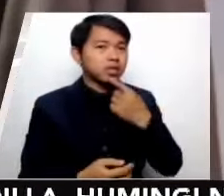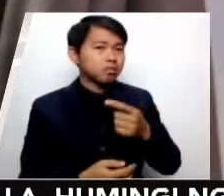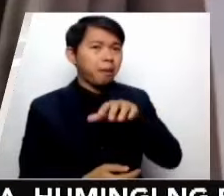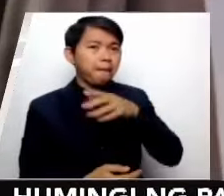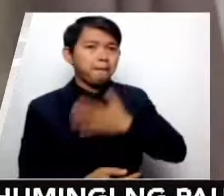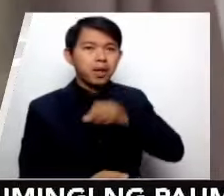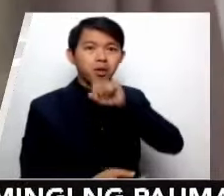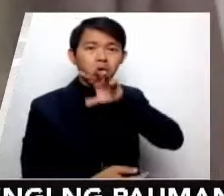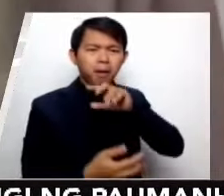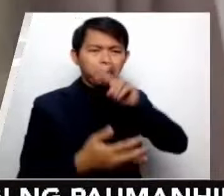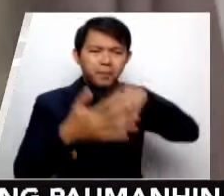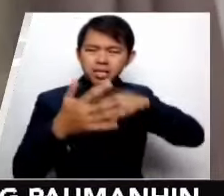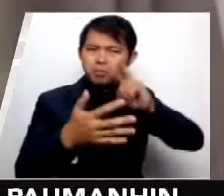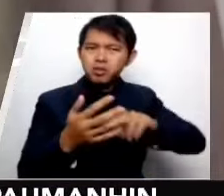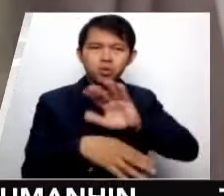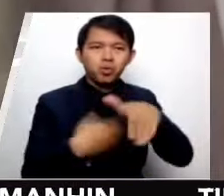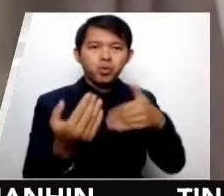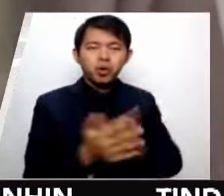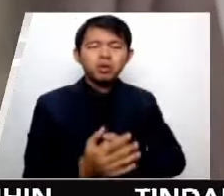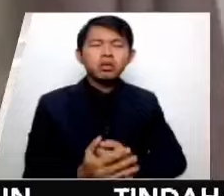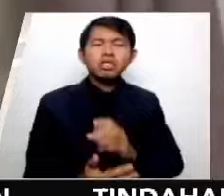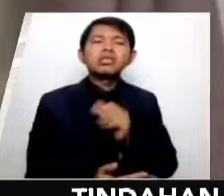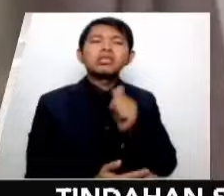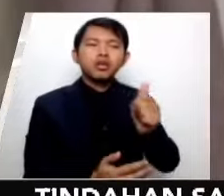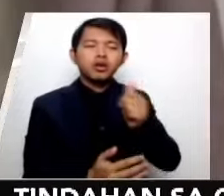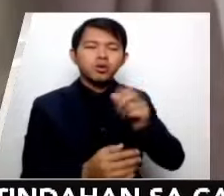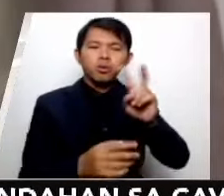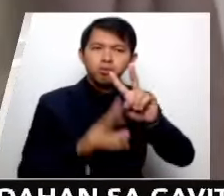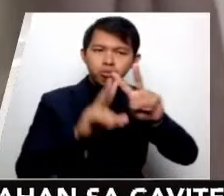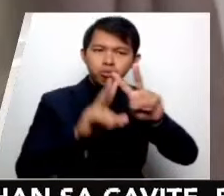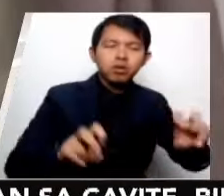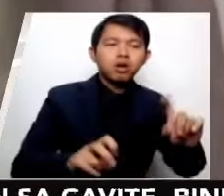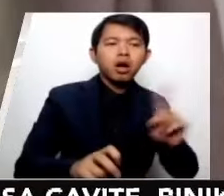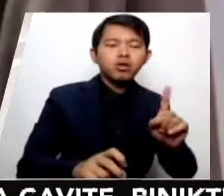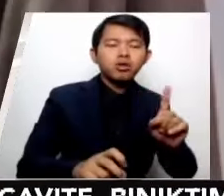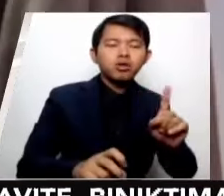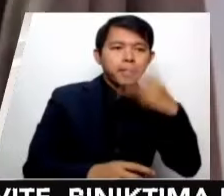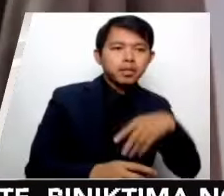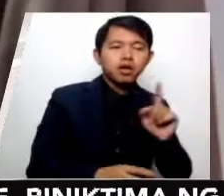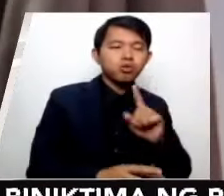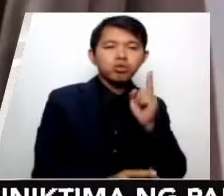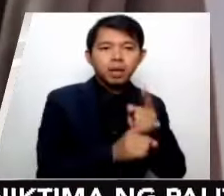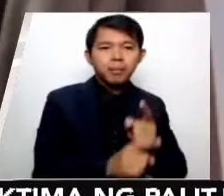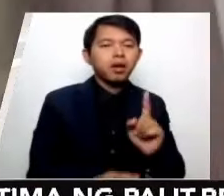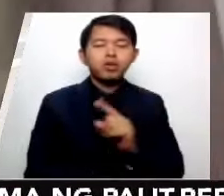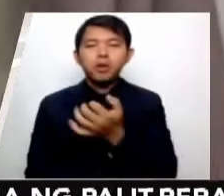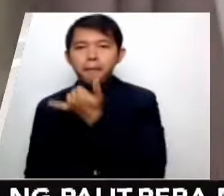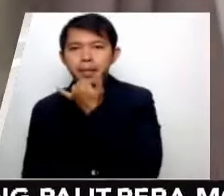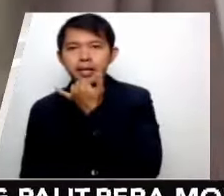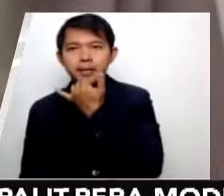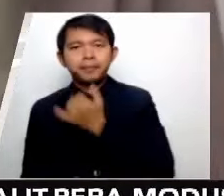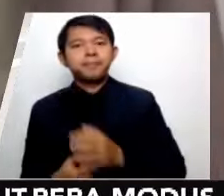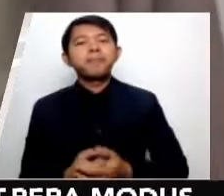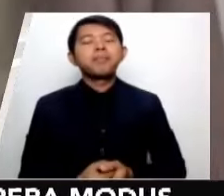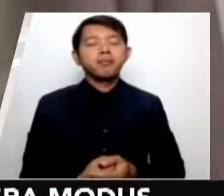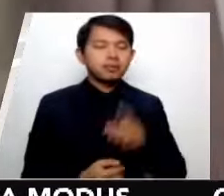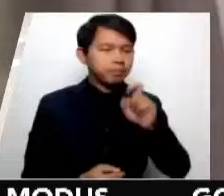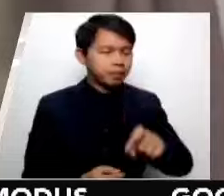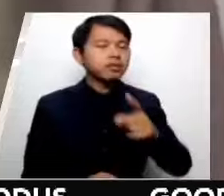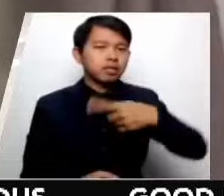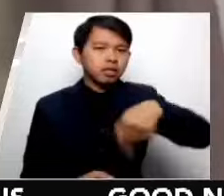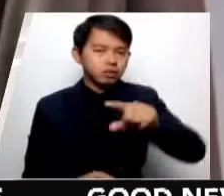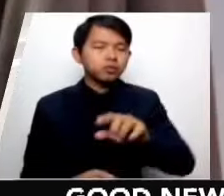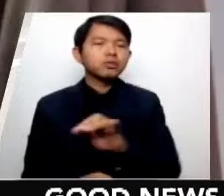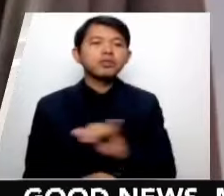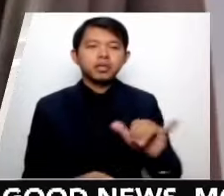nang bahala na mangilatis kung ano yung maganda at hindi, ano yung hindi tama. And that's what you have to do. That's what history can guide